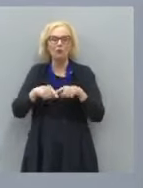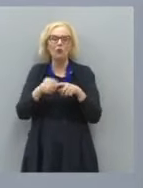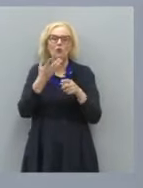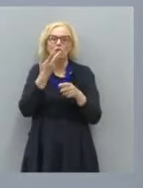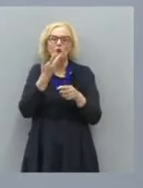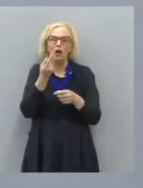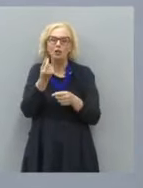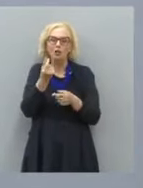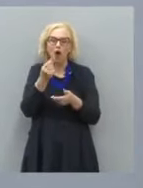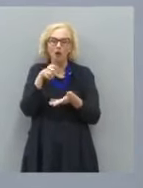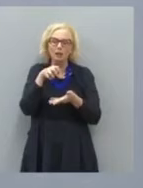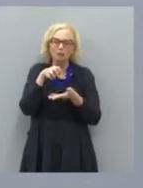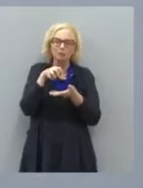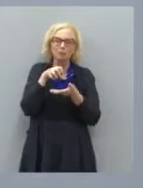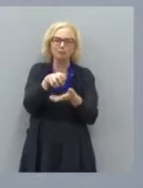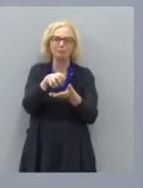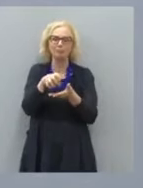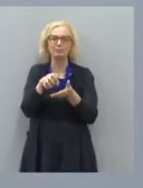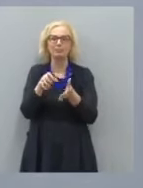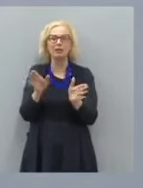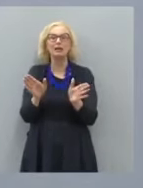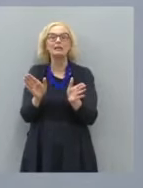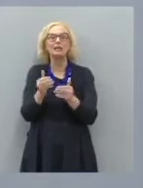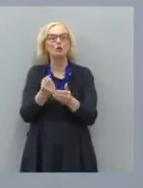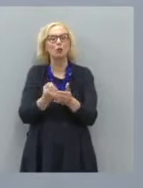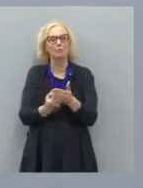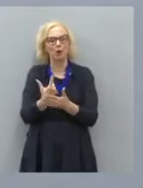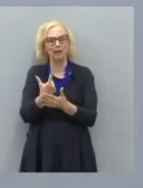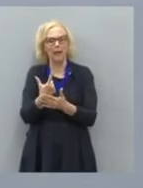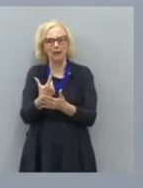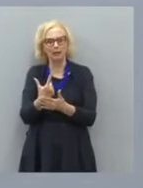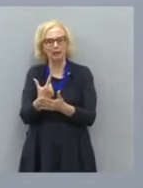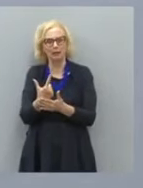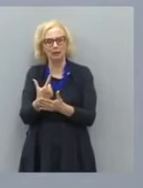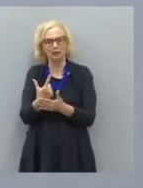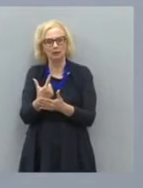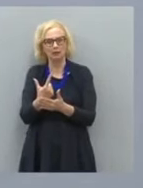sui settori importanti che riguardano la